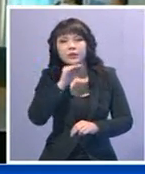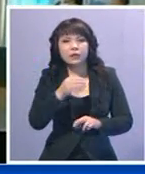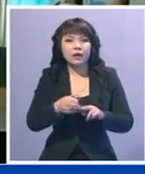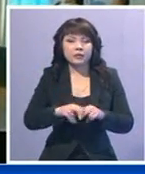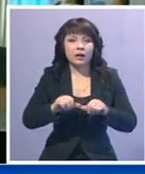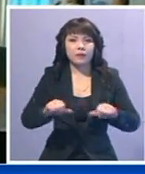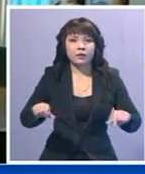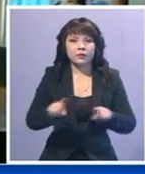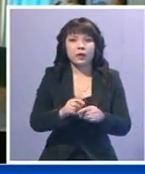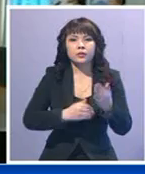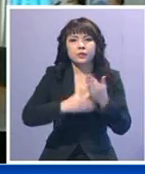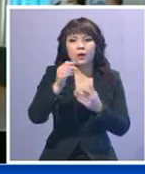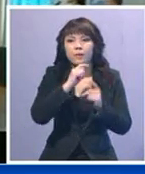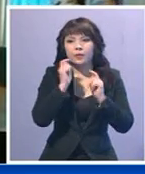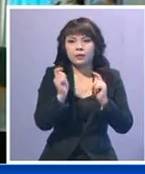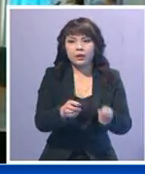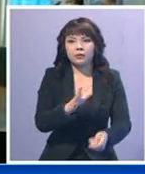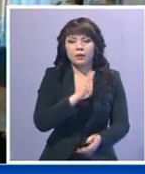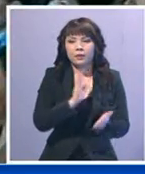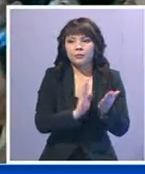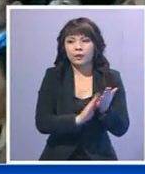тарапынан жоғары марапатқа лайық деп танылды.